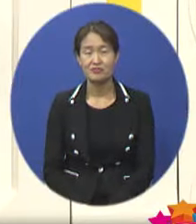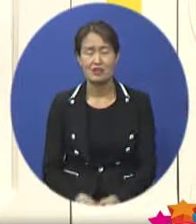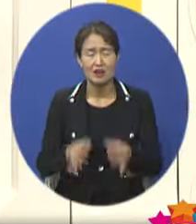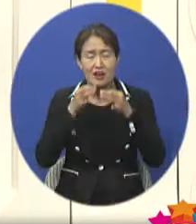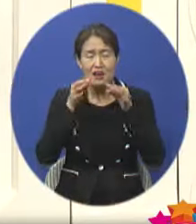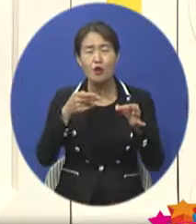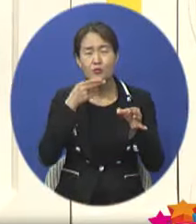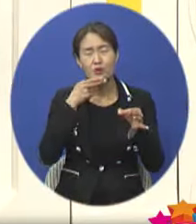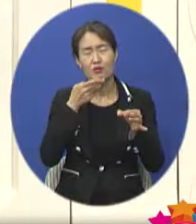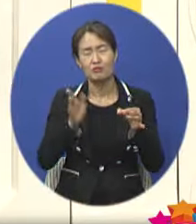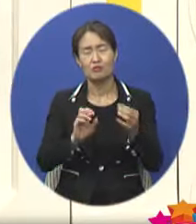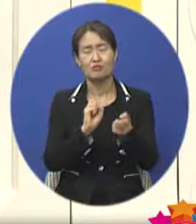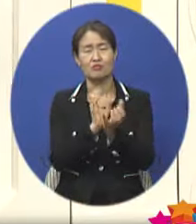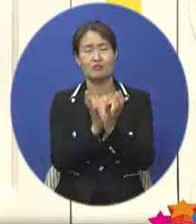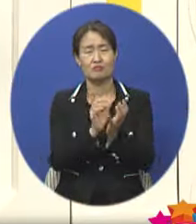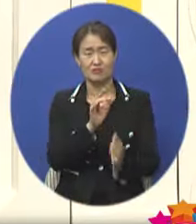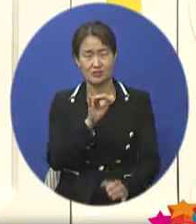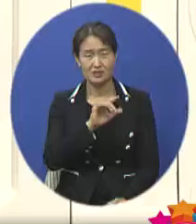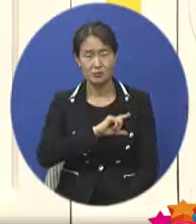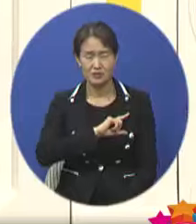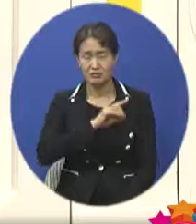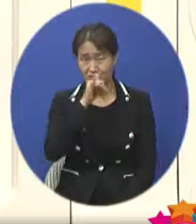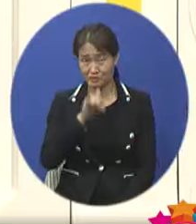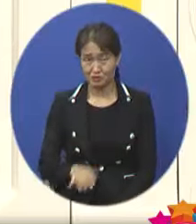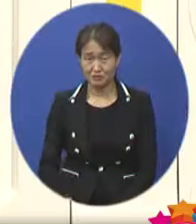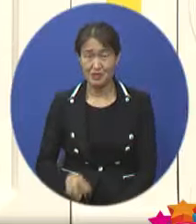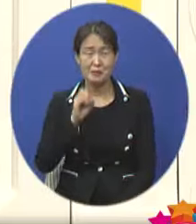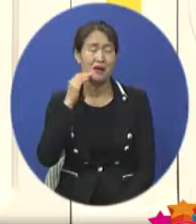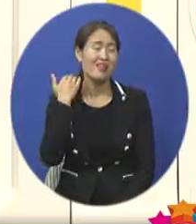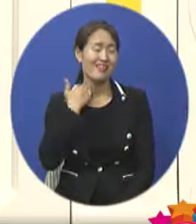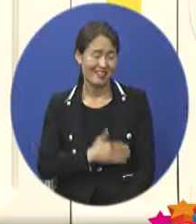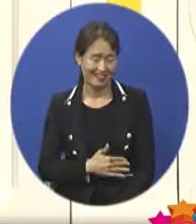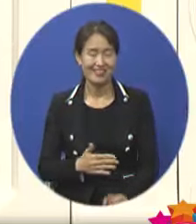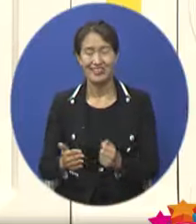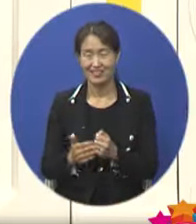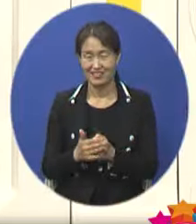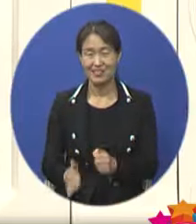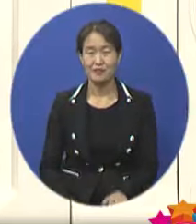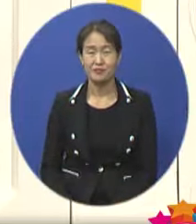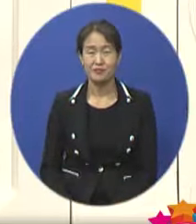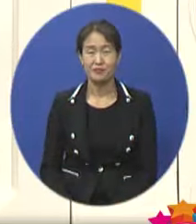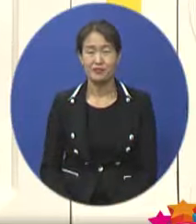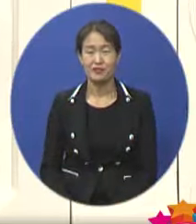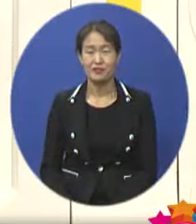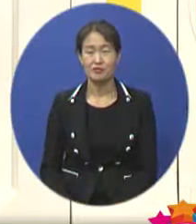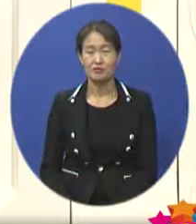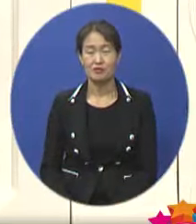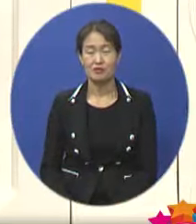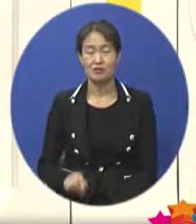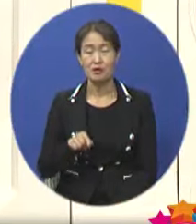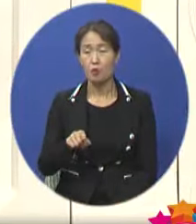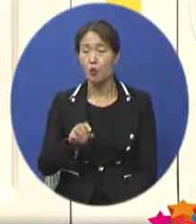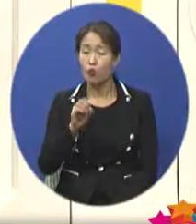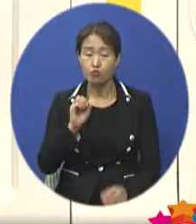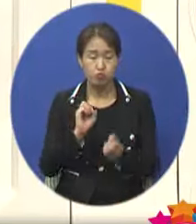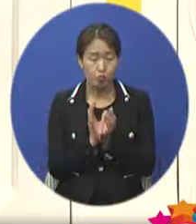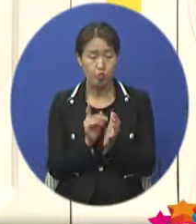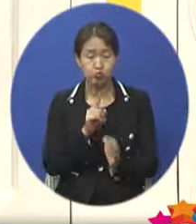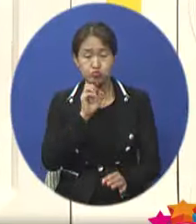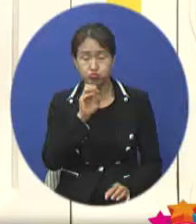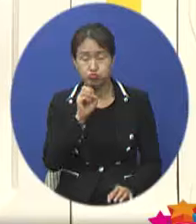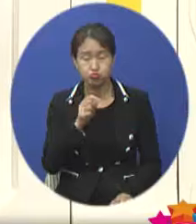외치진 않은데 그 네. 꽃이 있어. 어, 그런 꽃이 있어. 꽃이 뭐 외치는 거 말은 네. 안 들리지만은 다 꽃 친구도 다 말하고 그